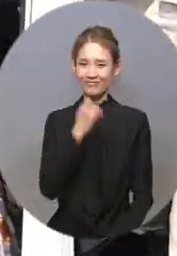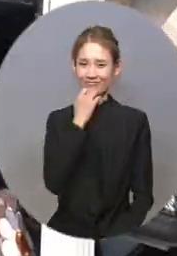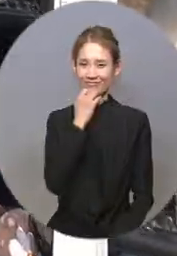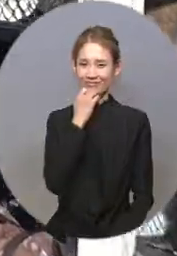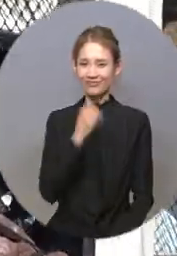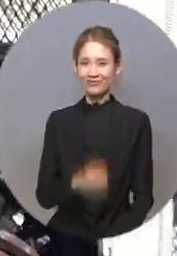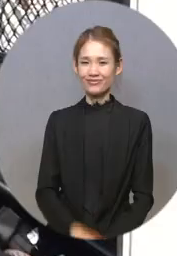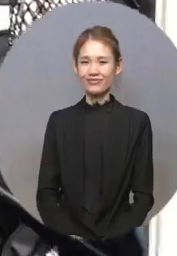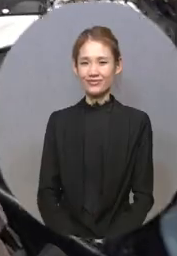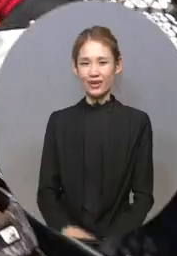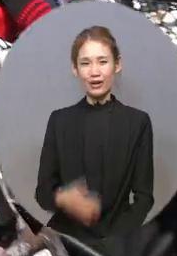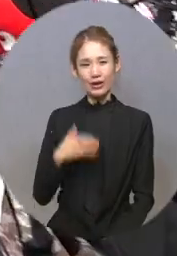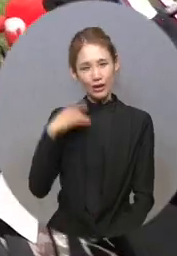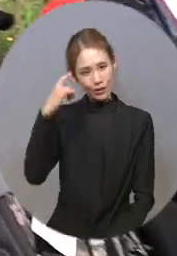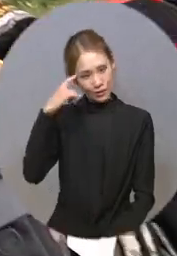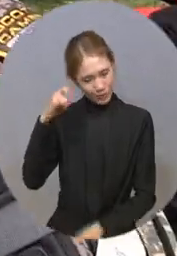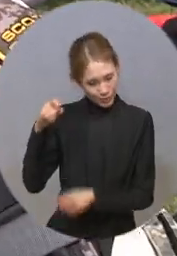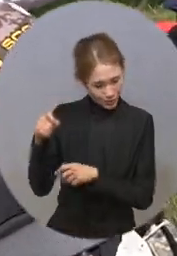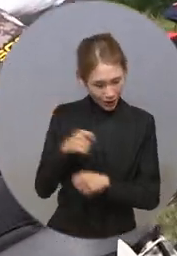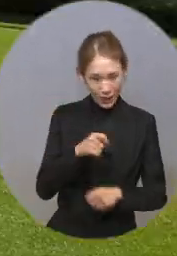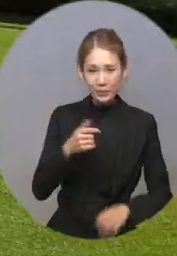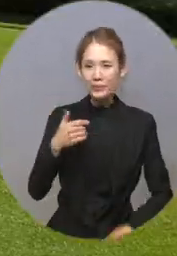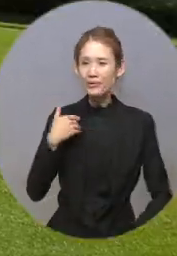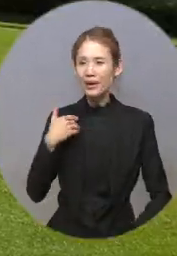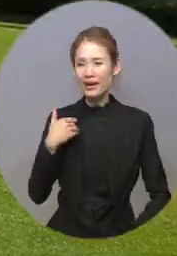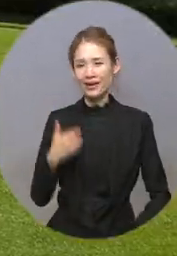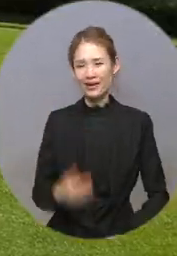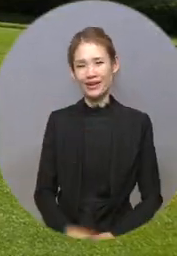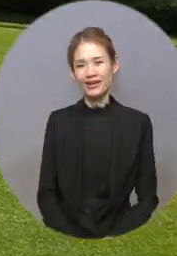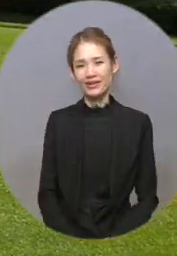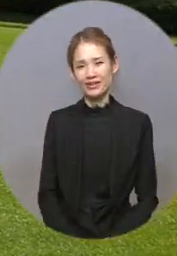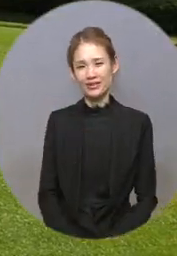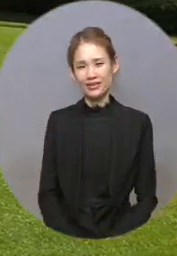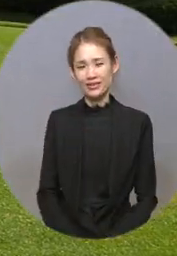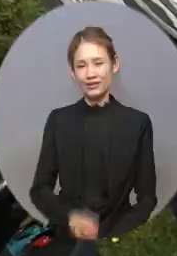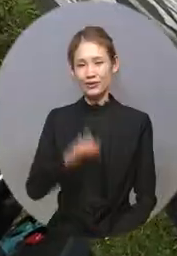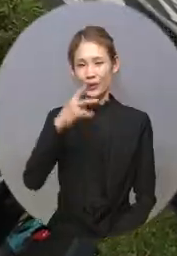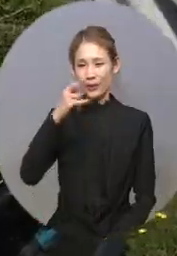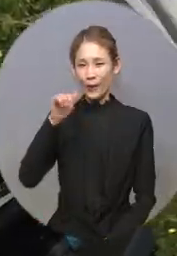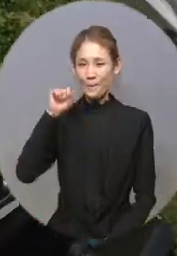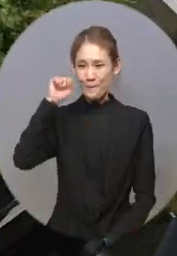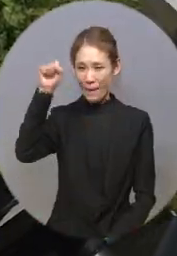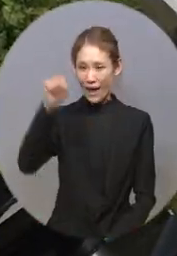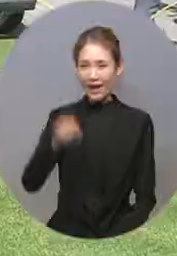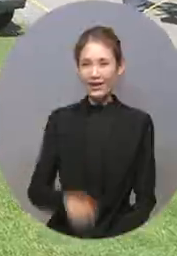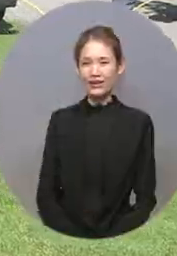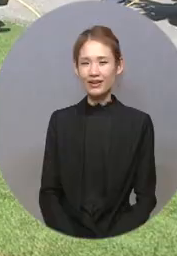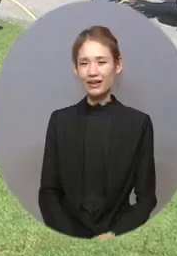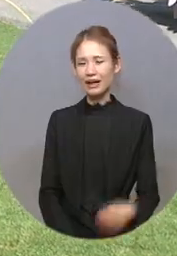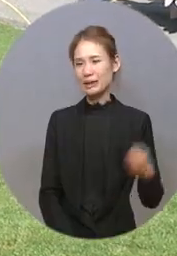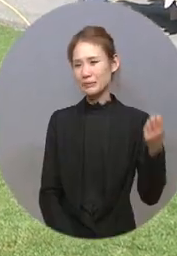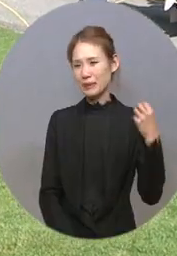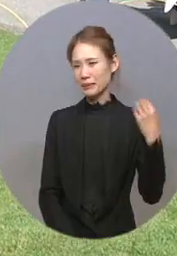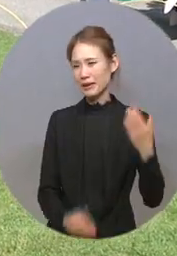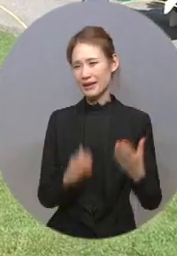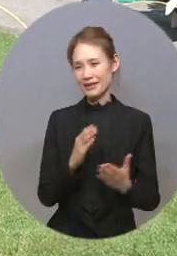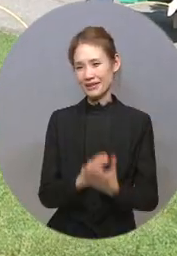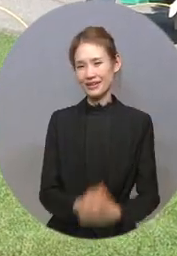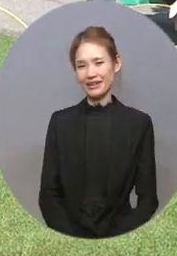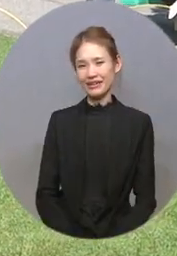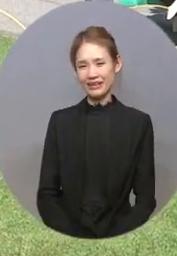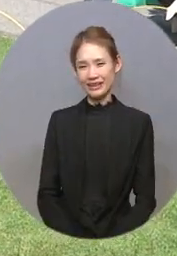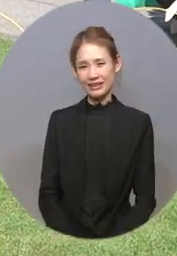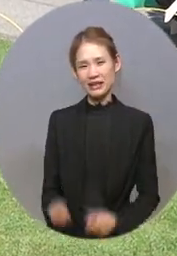나 지금 무슨 정신으로 채를 휘두르는지 모르겠는데 이게 계속 찔리네. 조동영 화이팅! 조동영 화이팅! 야, 그런 말 하지 마.